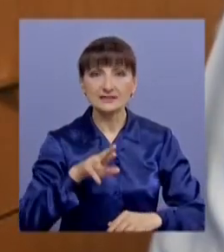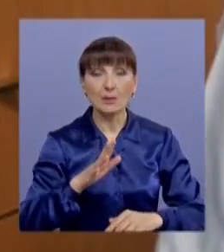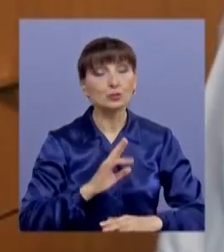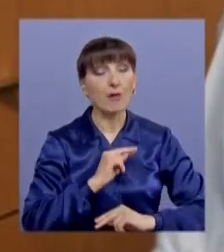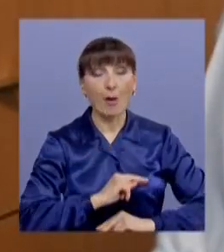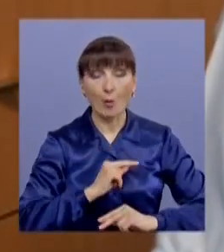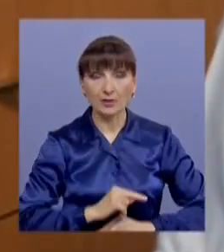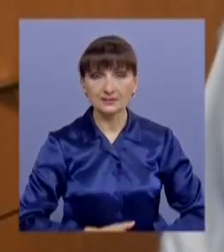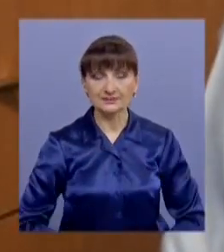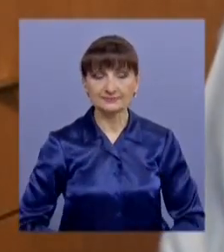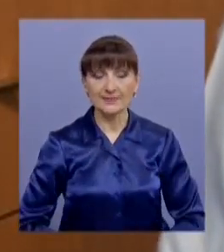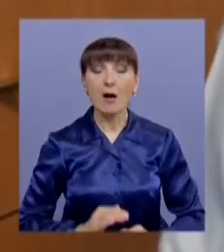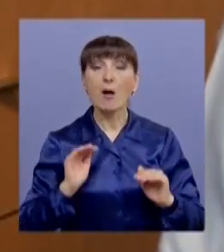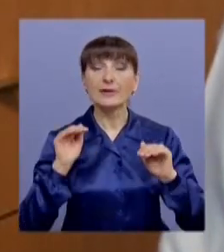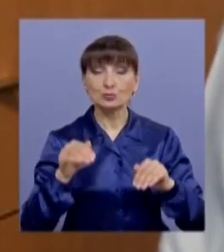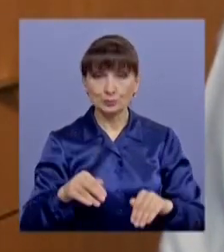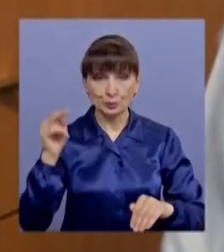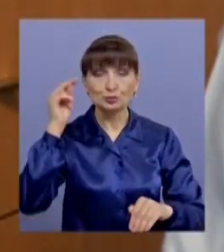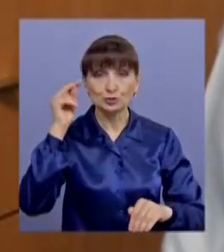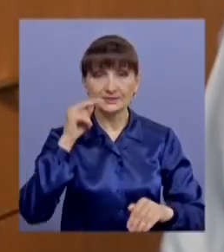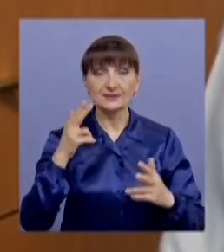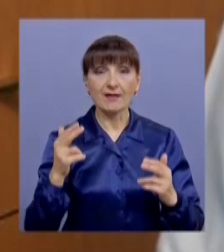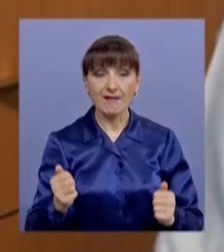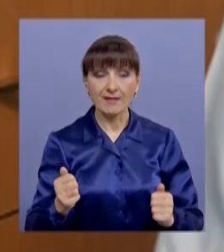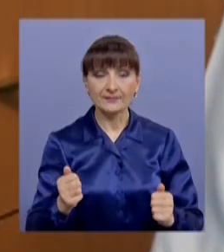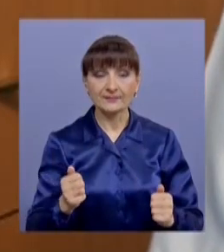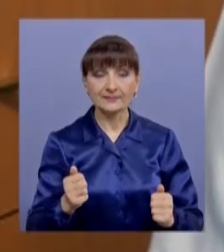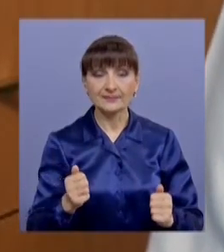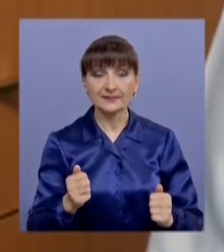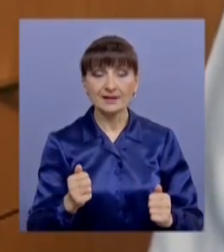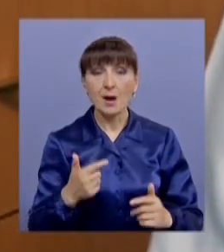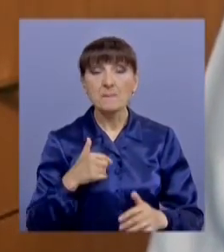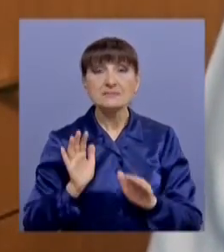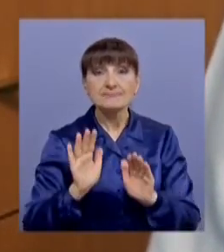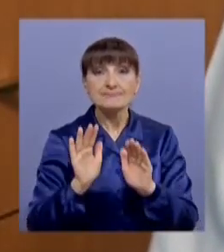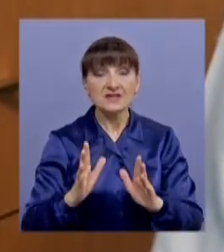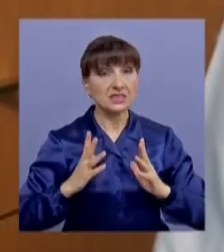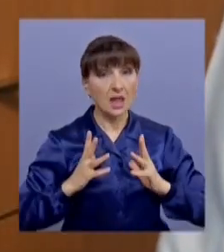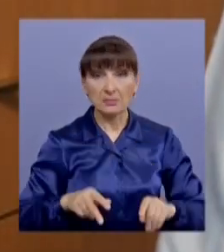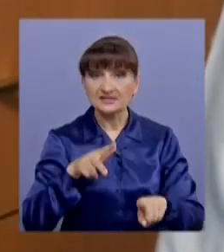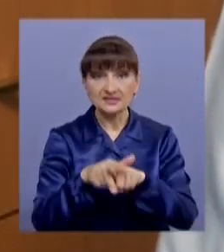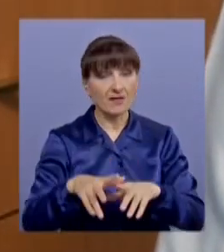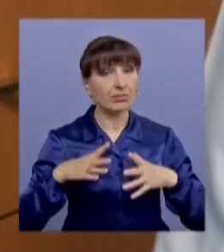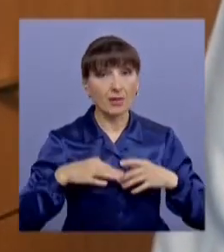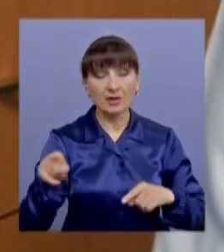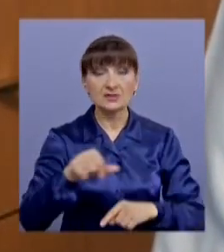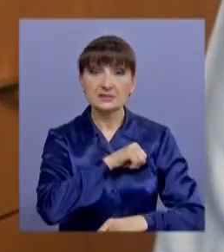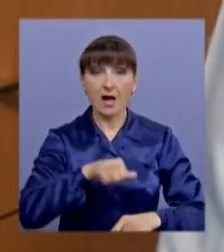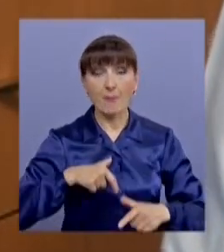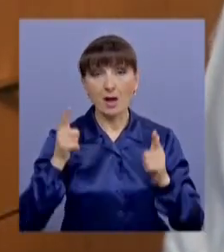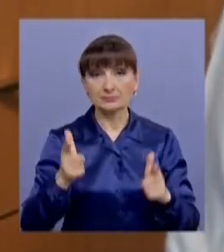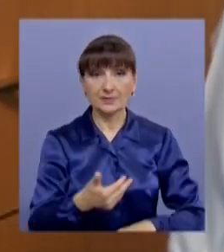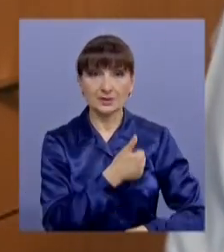работать. Поступил. Не толкали, не заставляли. Это его было